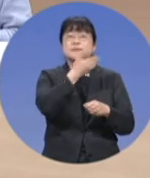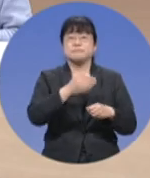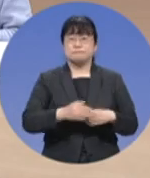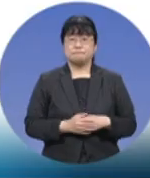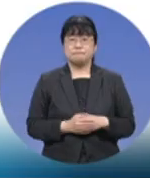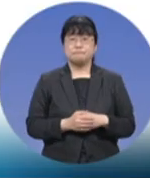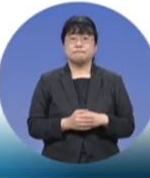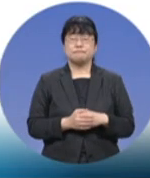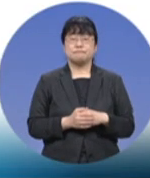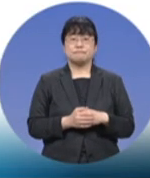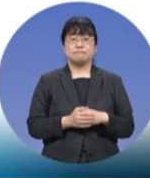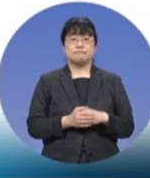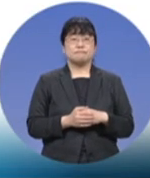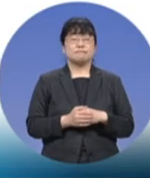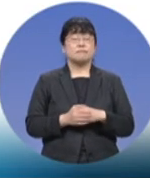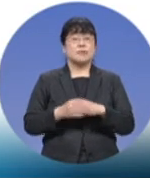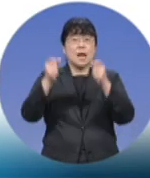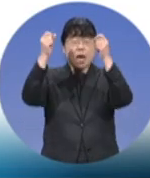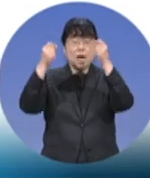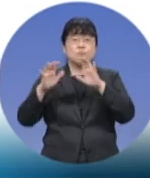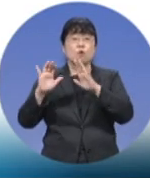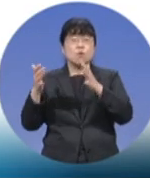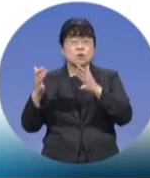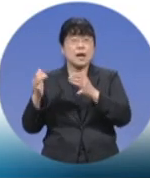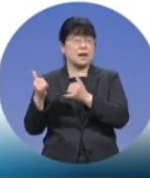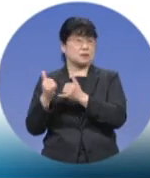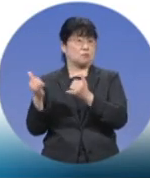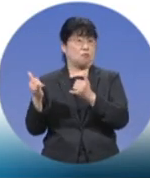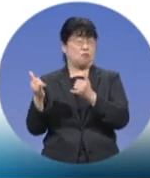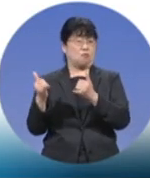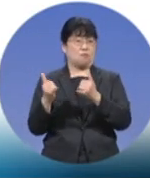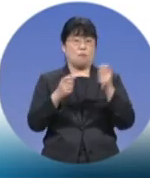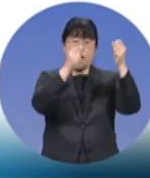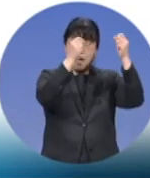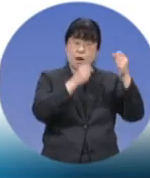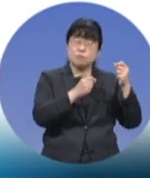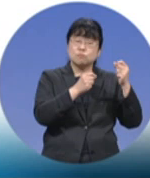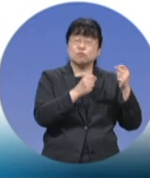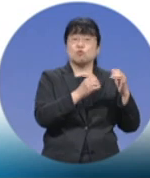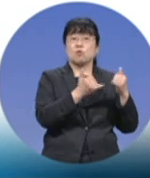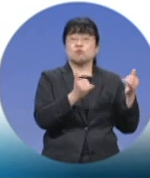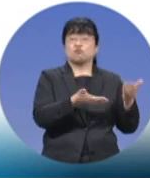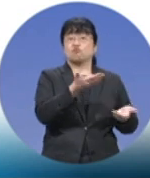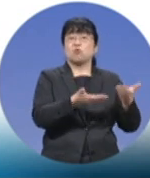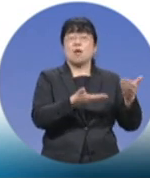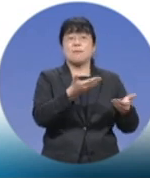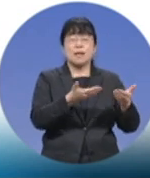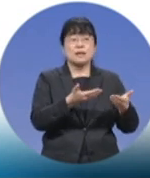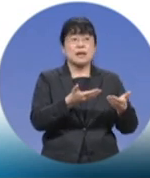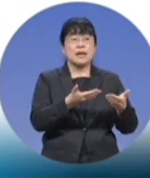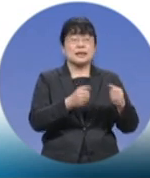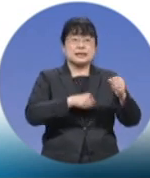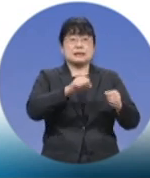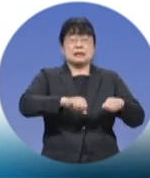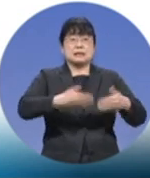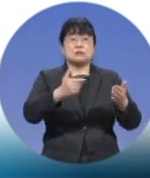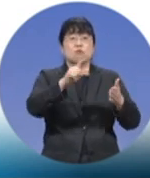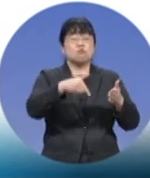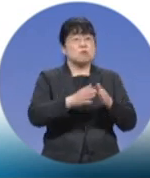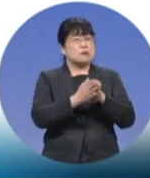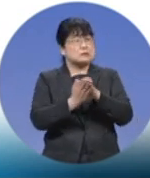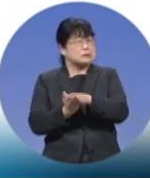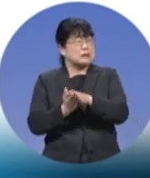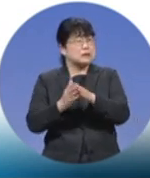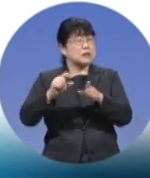。ヘルメットを着用していなかった方は、着用していた方と比べて自転車事故による致死率